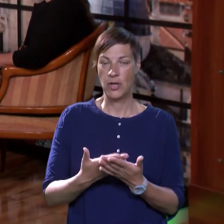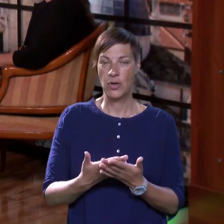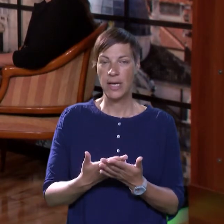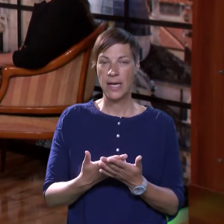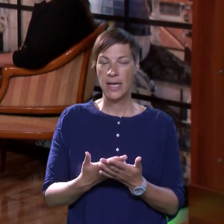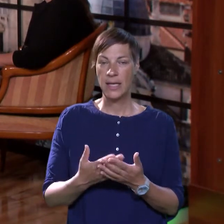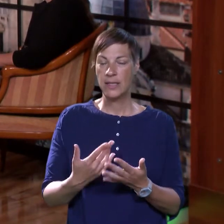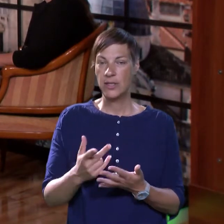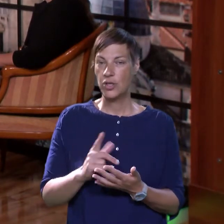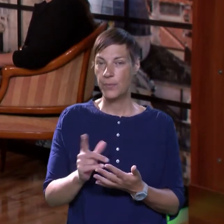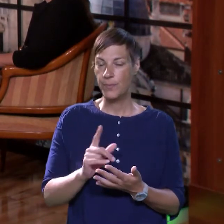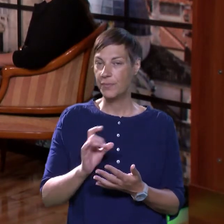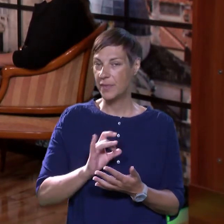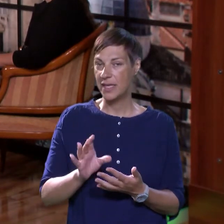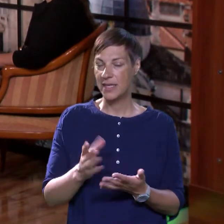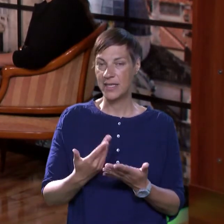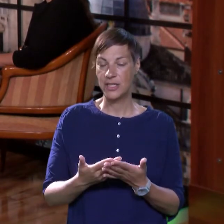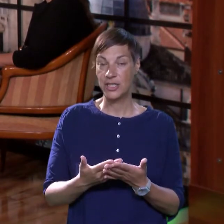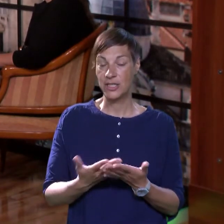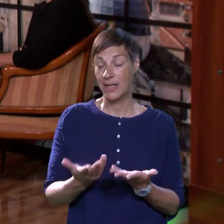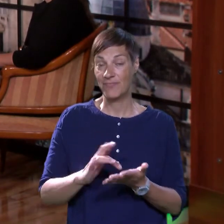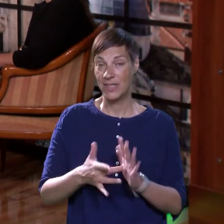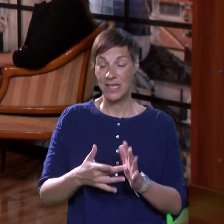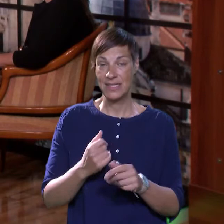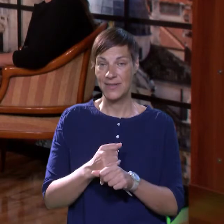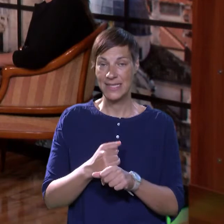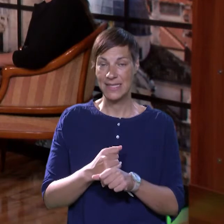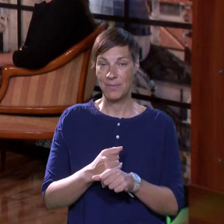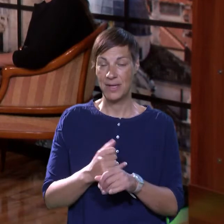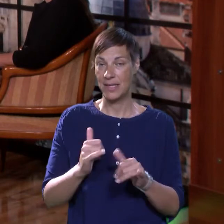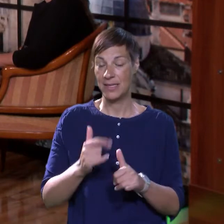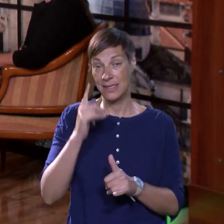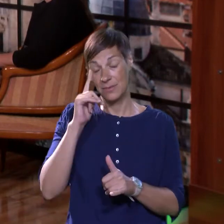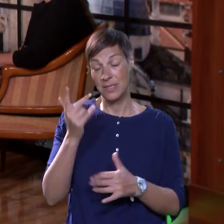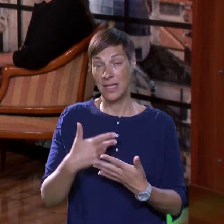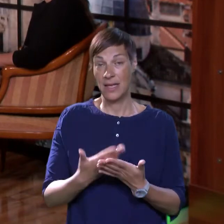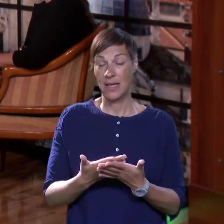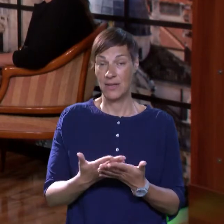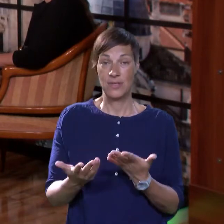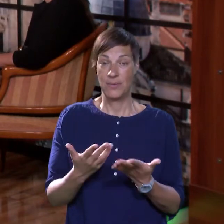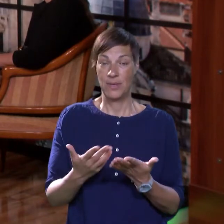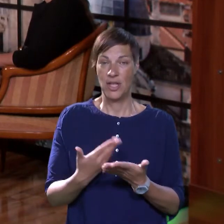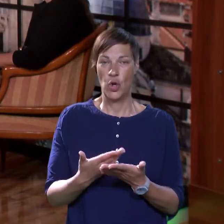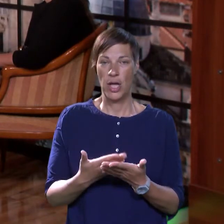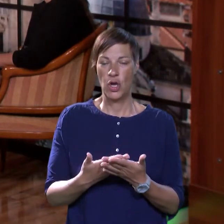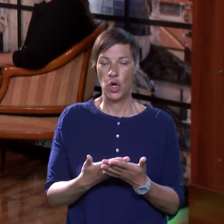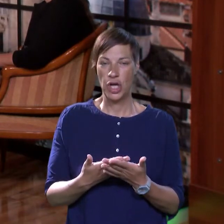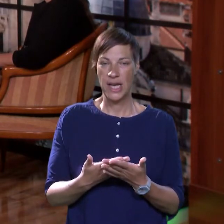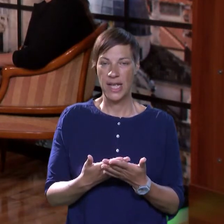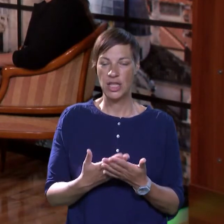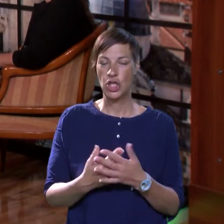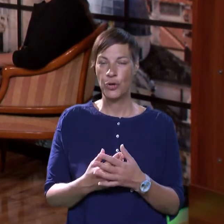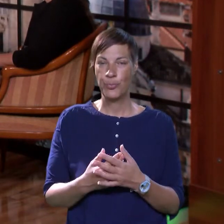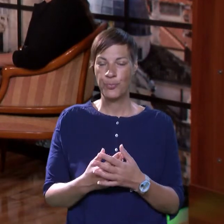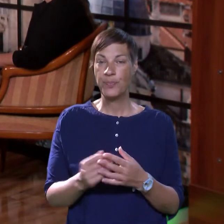konkretno, dakle, i ja, nije ništa, a nije ni sve sam živo radila, sad sam smislila kako se producira, nego je konkretno